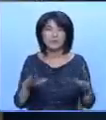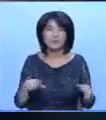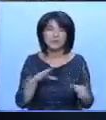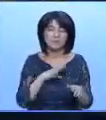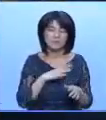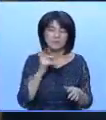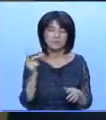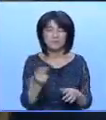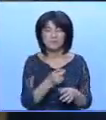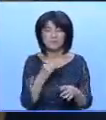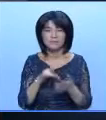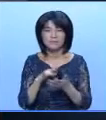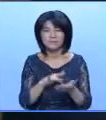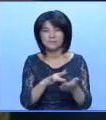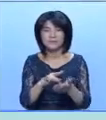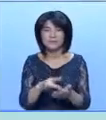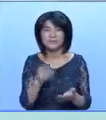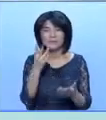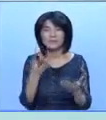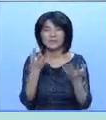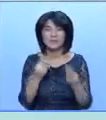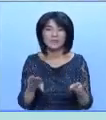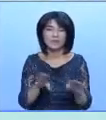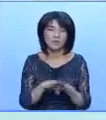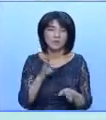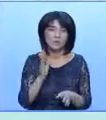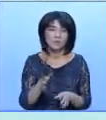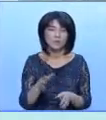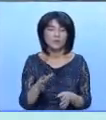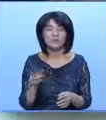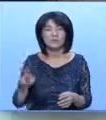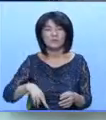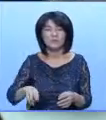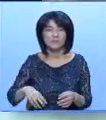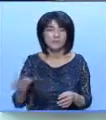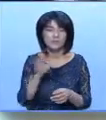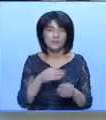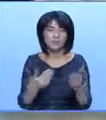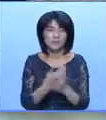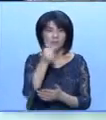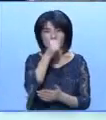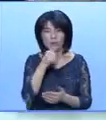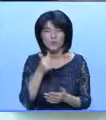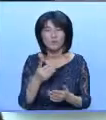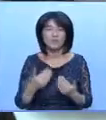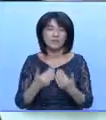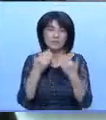Мұндай науқан 3 күнге жалғаспақ. Трамвай басқармасының Аяз атасы мен ақшақары жаңа жыл түнінде қала тұрғындарын